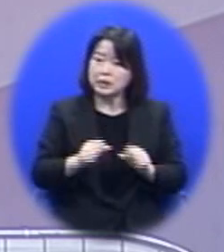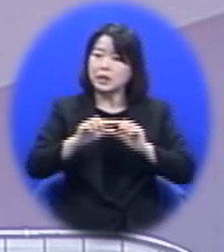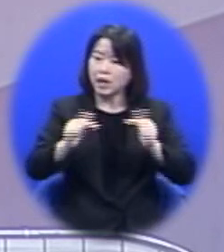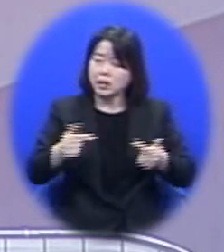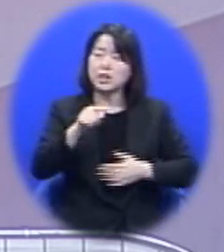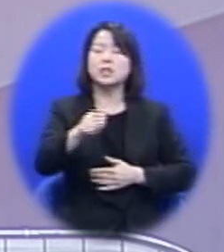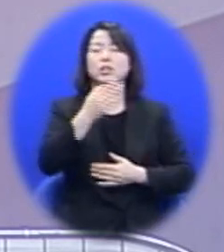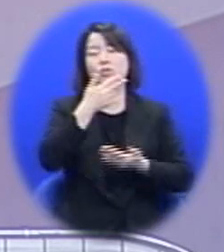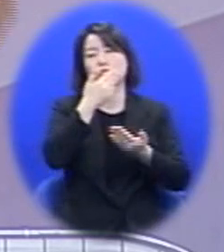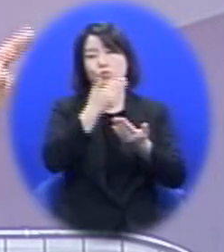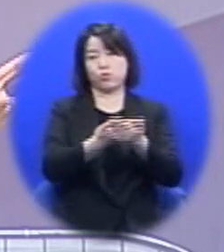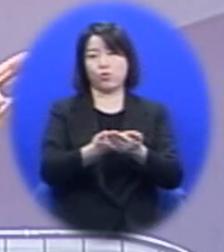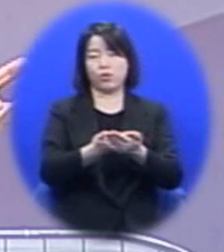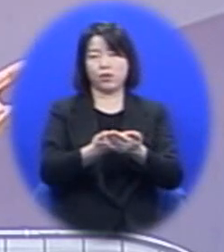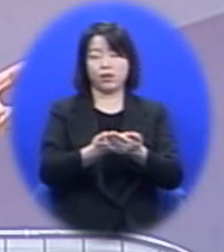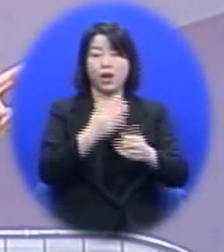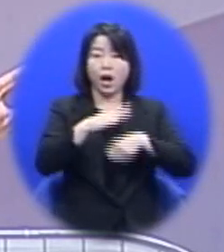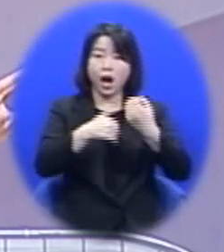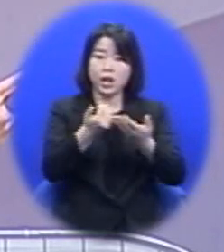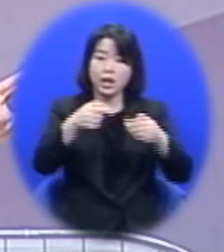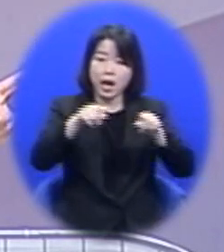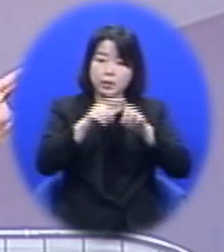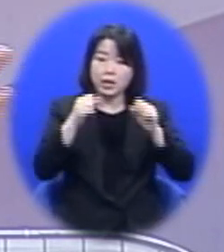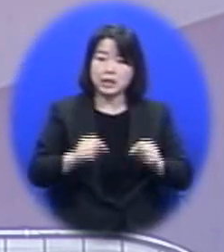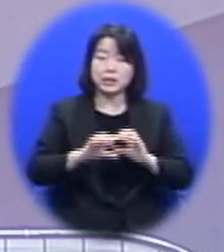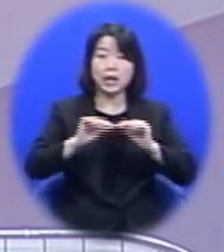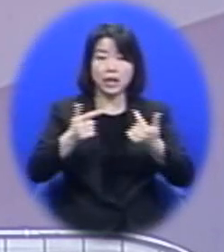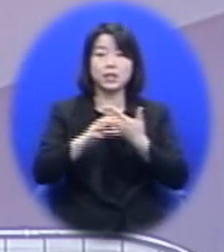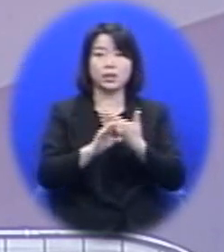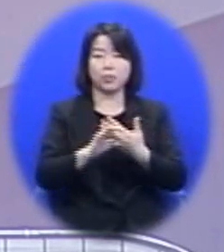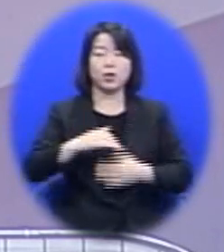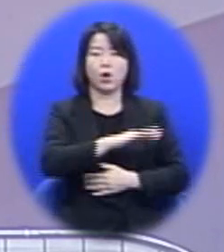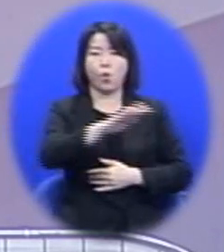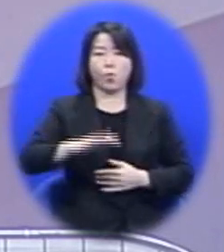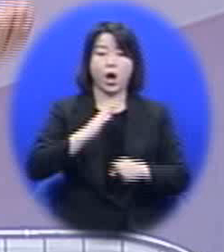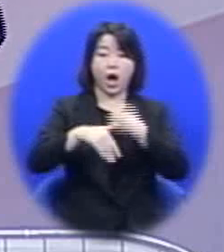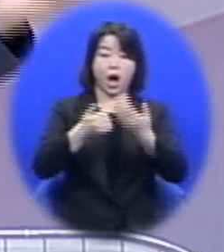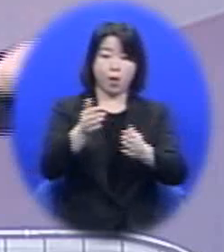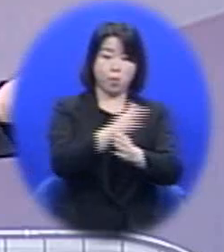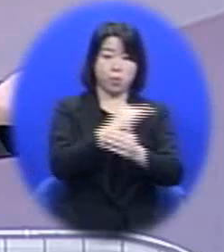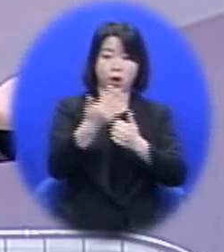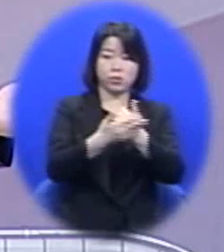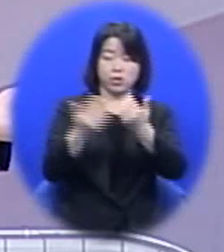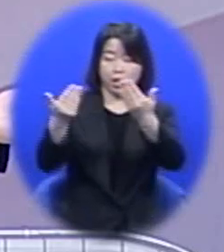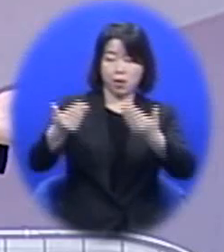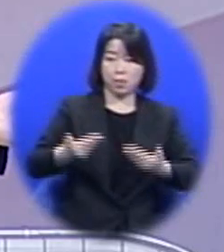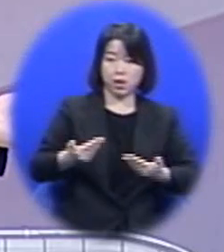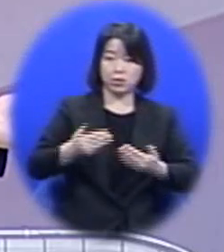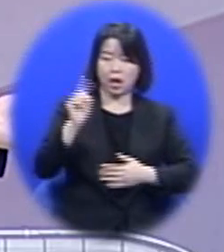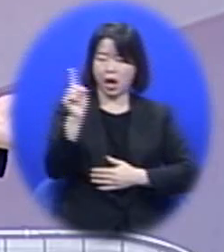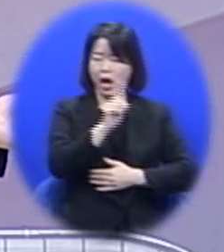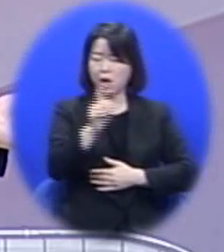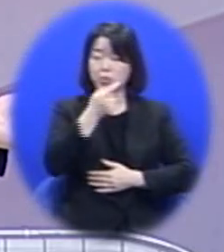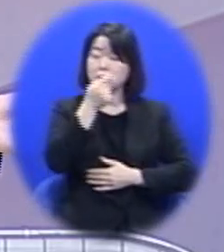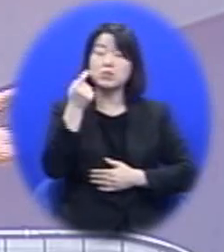것입니다. 하나님이 함께 하시지 않는다면 우리가 하나님으로부터 은혜 받은 아무런 증거가 없는